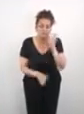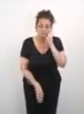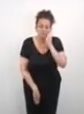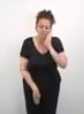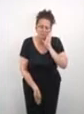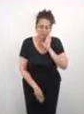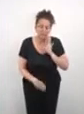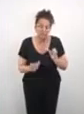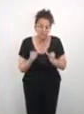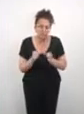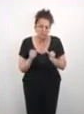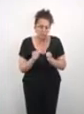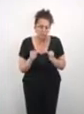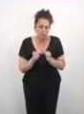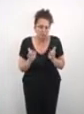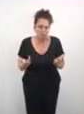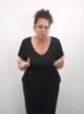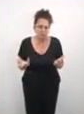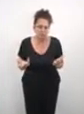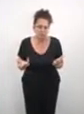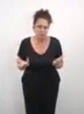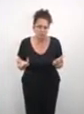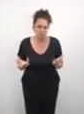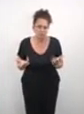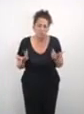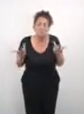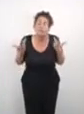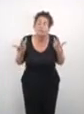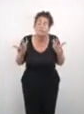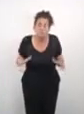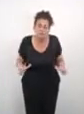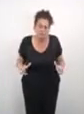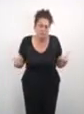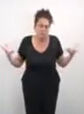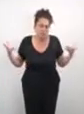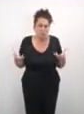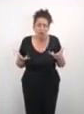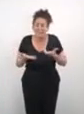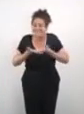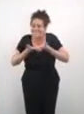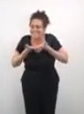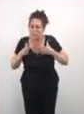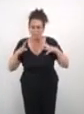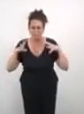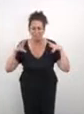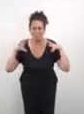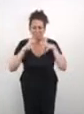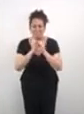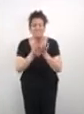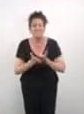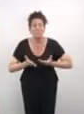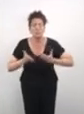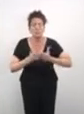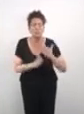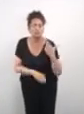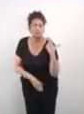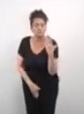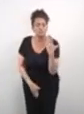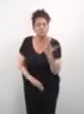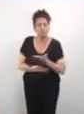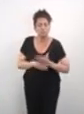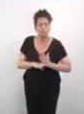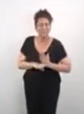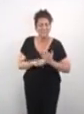faites pas de l'armement létal un objet idéologique à des fins populistes,